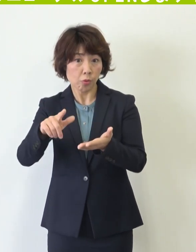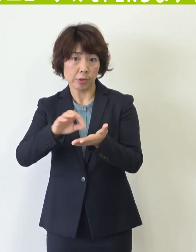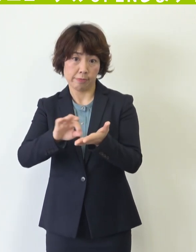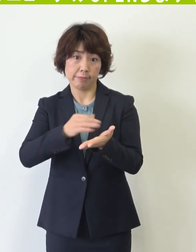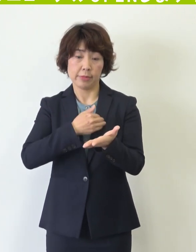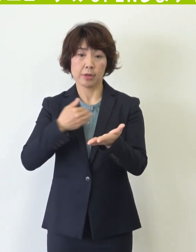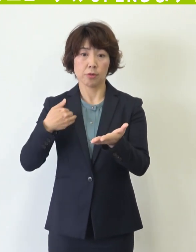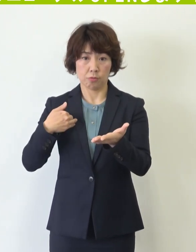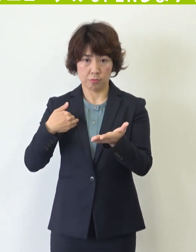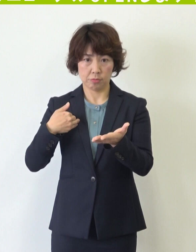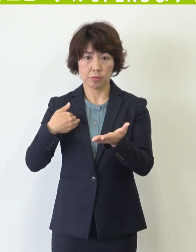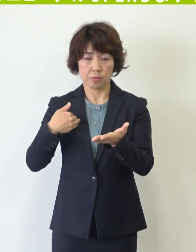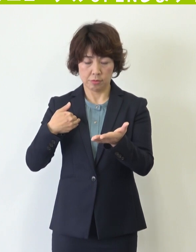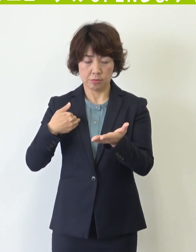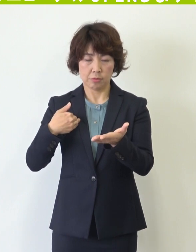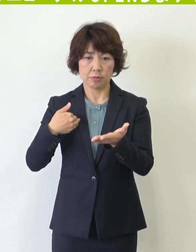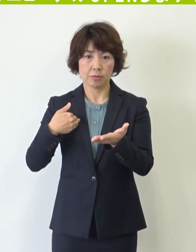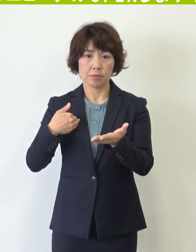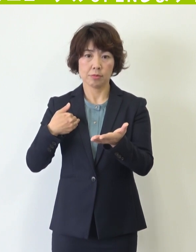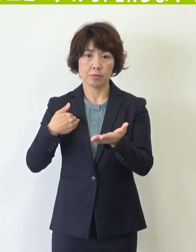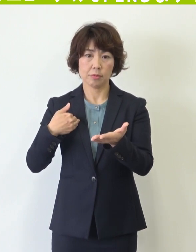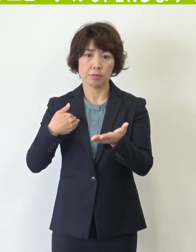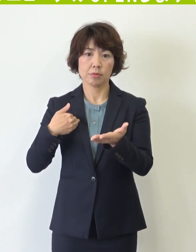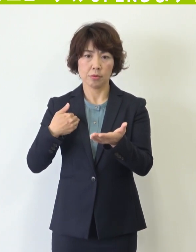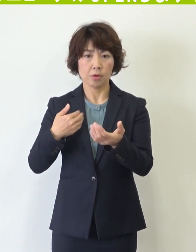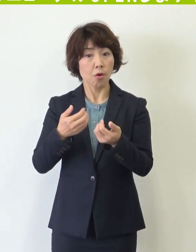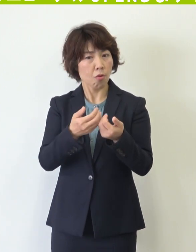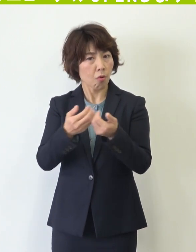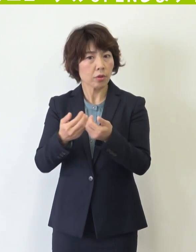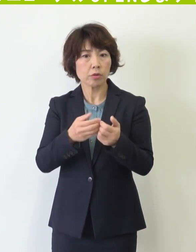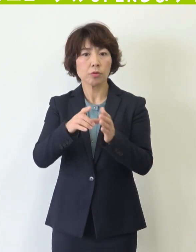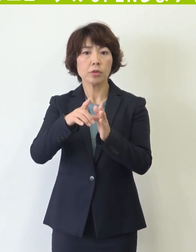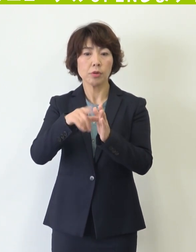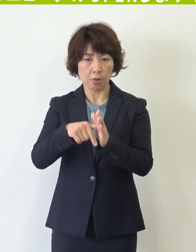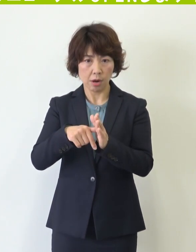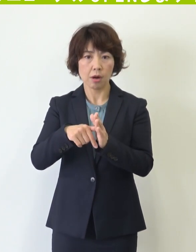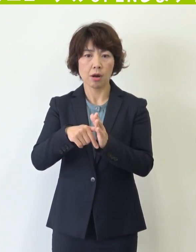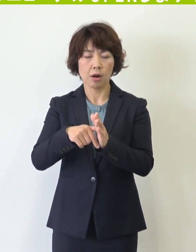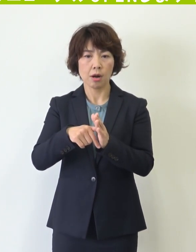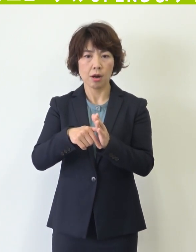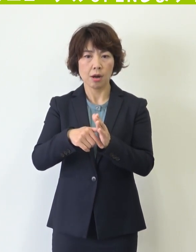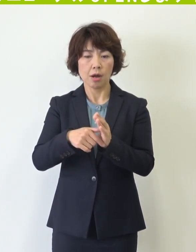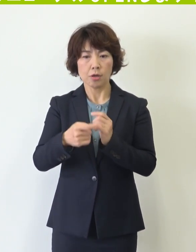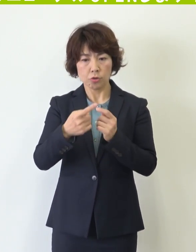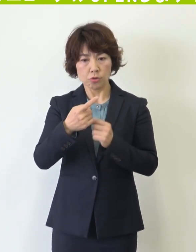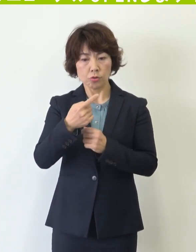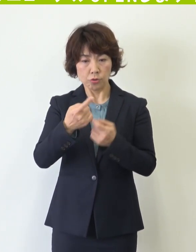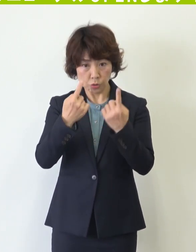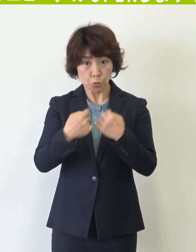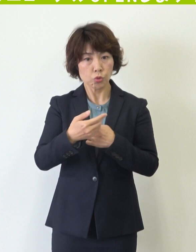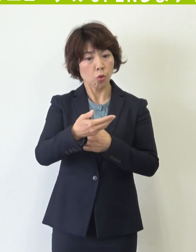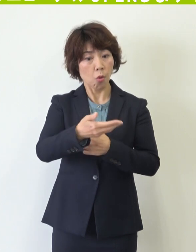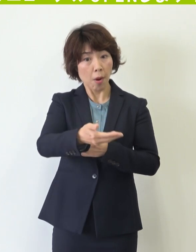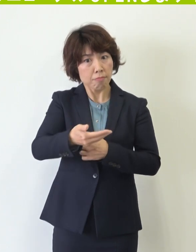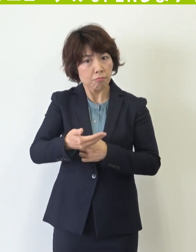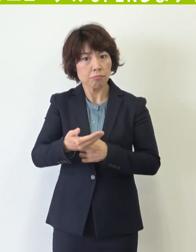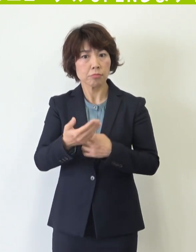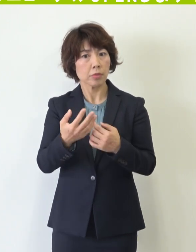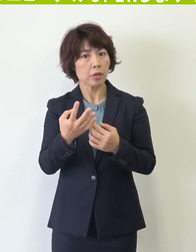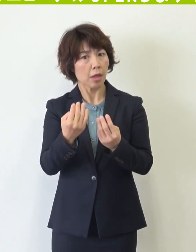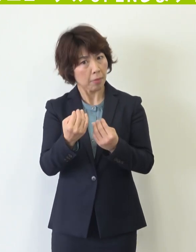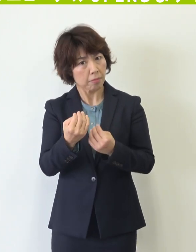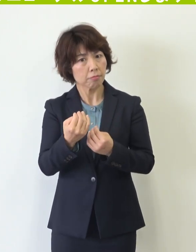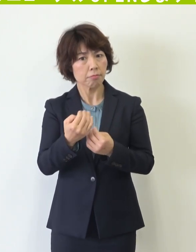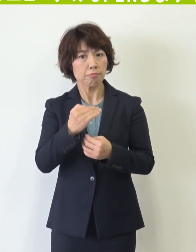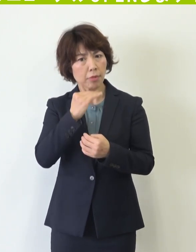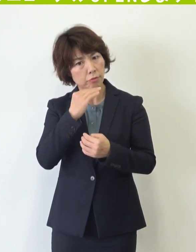でまああのスマホなどにですねあの混雑時にはへあとどれぐらいで自分の番が来るかというの